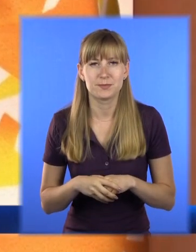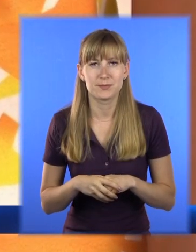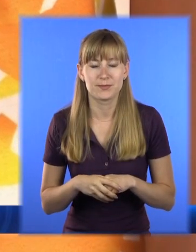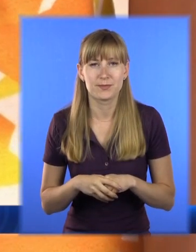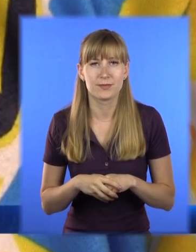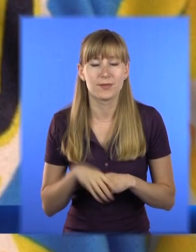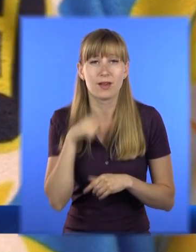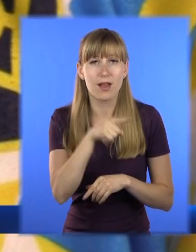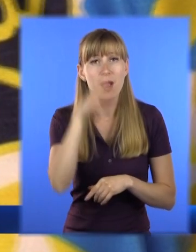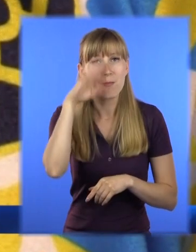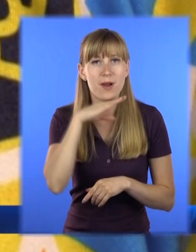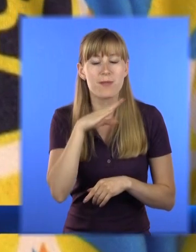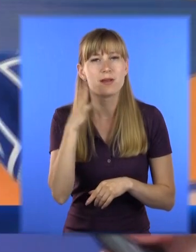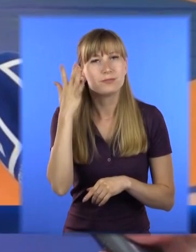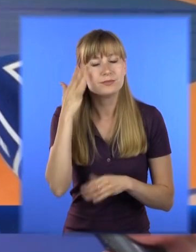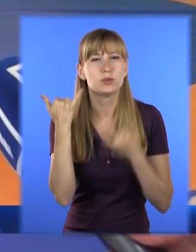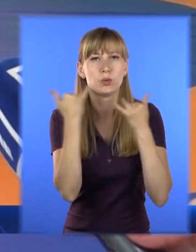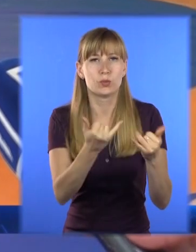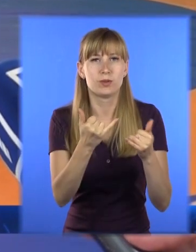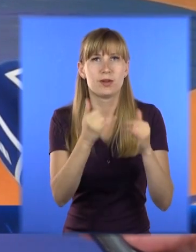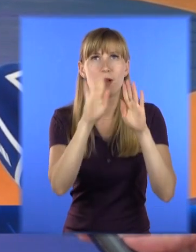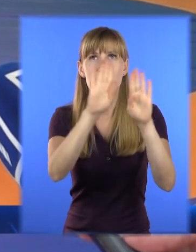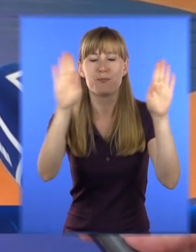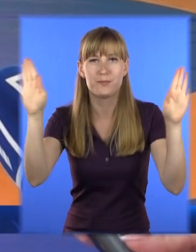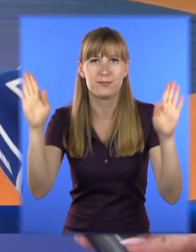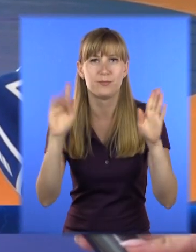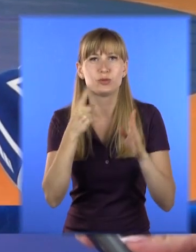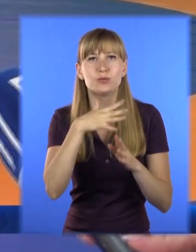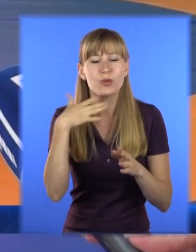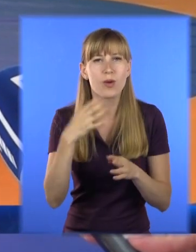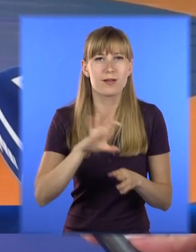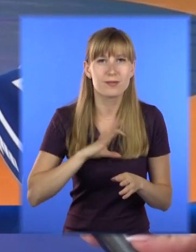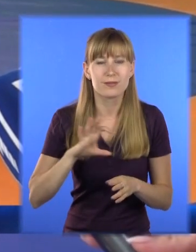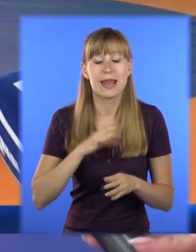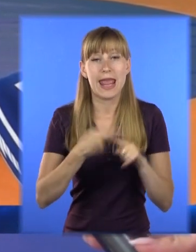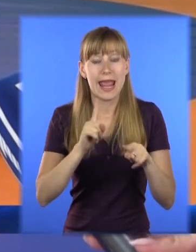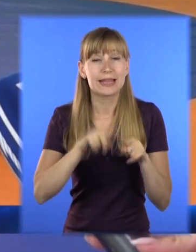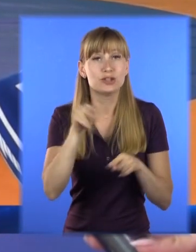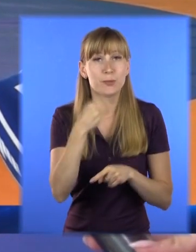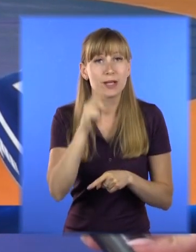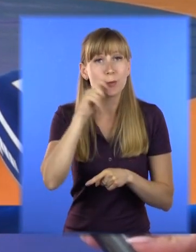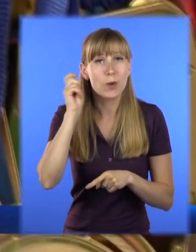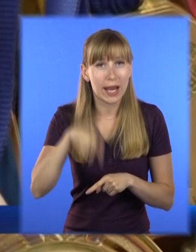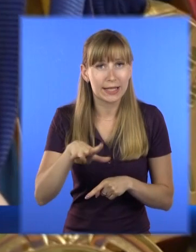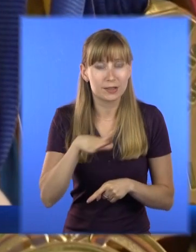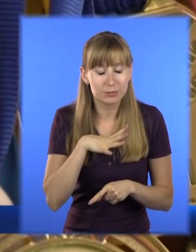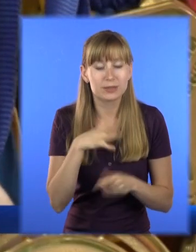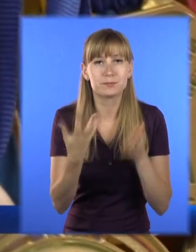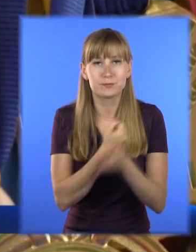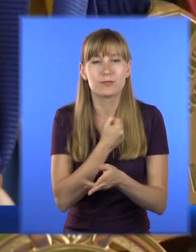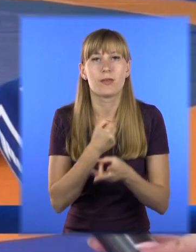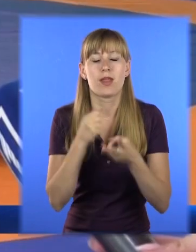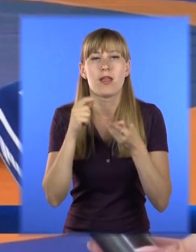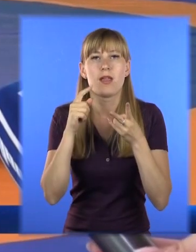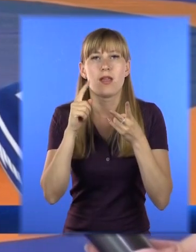батько планує зробити для них величезну полицю. Це золота медаль, я заработала її в Хмельницькому. Це був чемпіонат